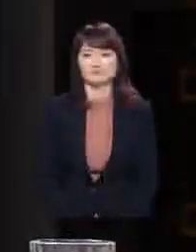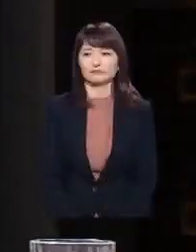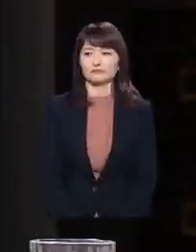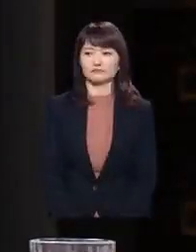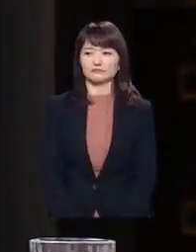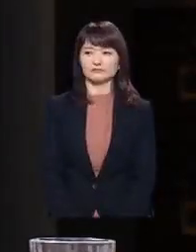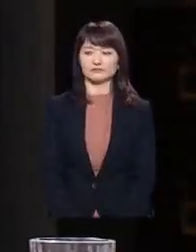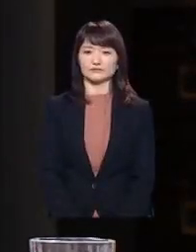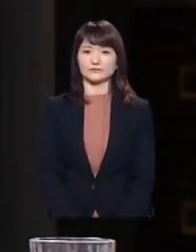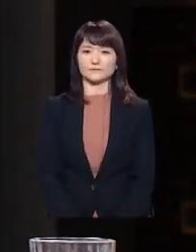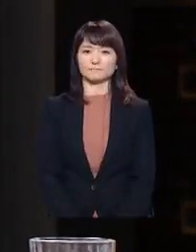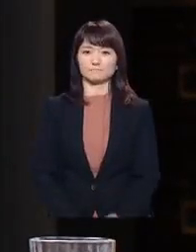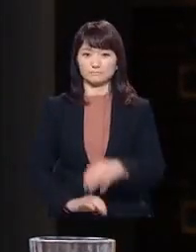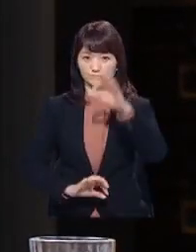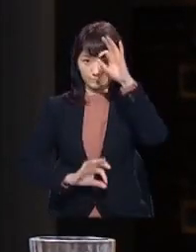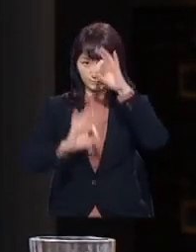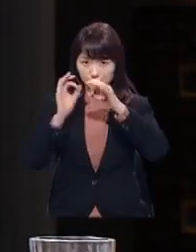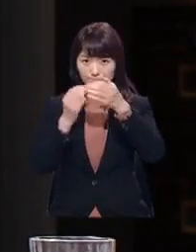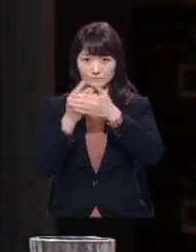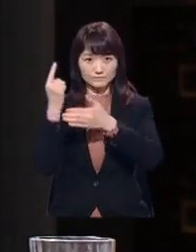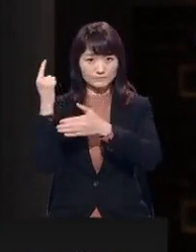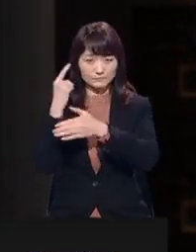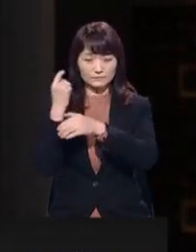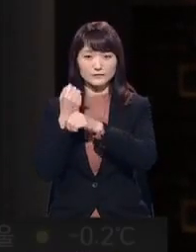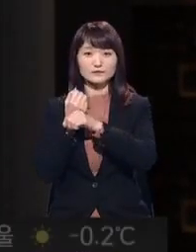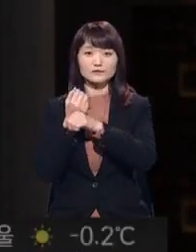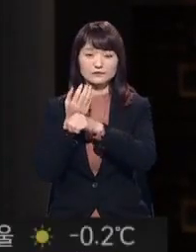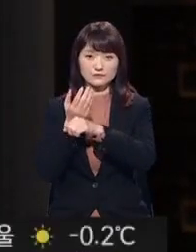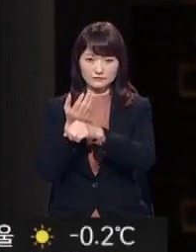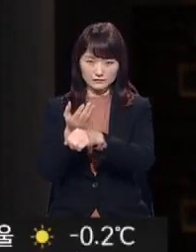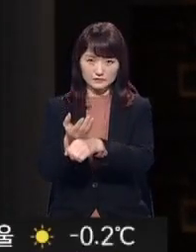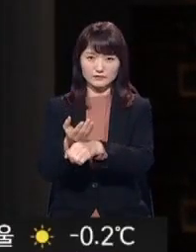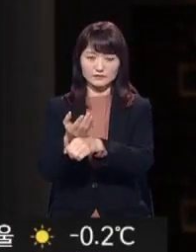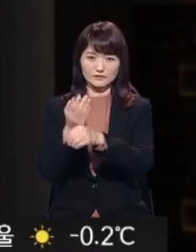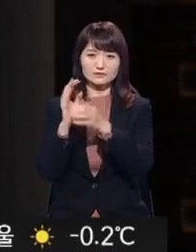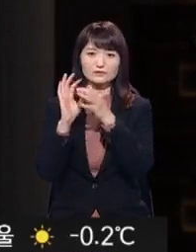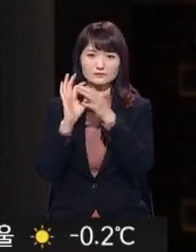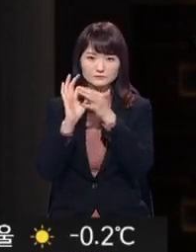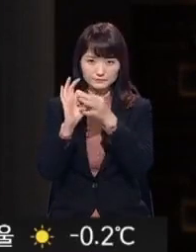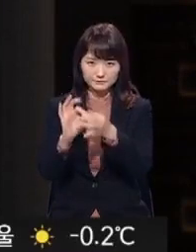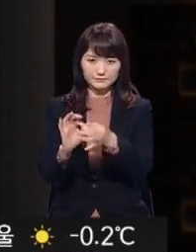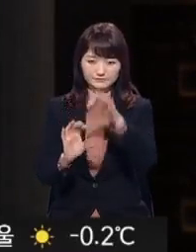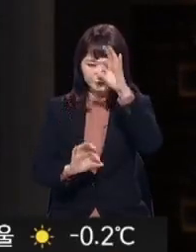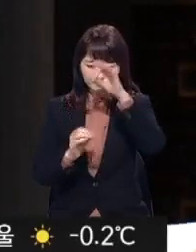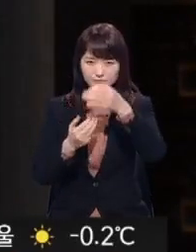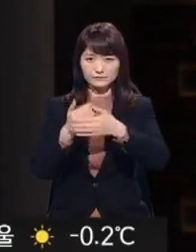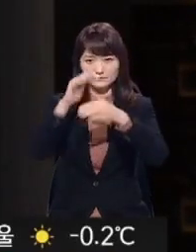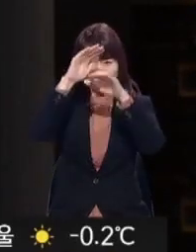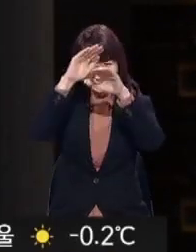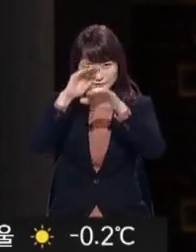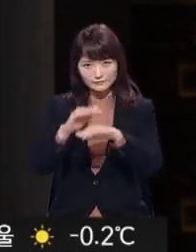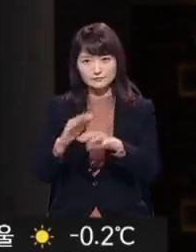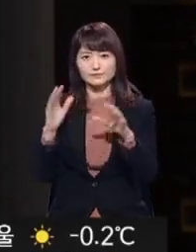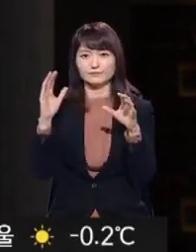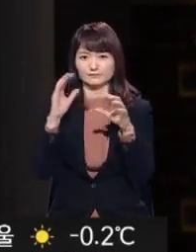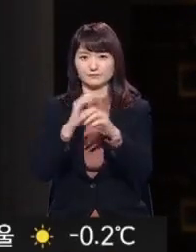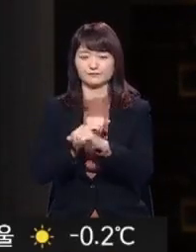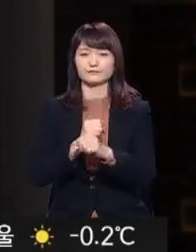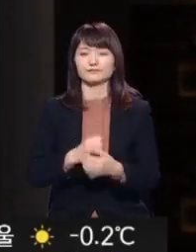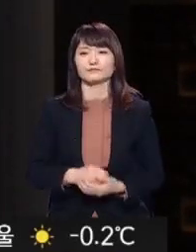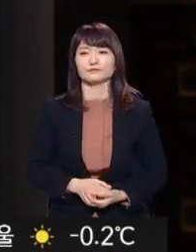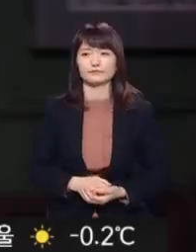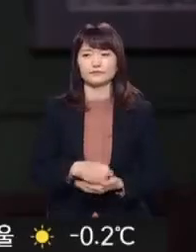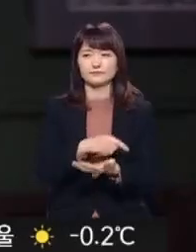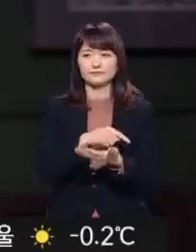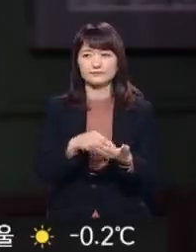자 저희가이 사건 계속해서 전해드리고 있죠 일단 사건 내용부터 좀 간단히 짚고 가보죠